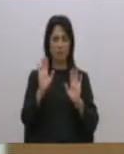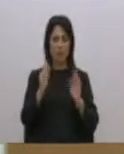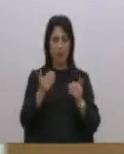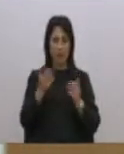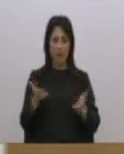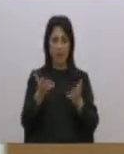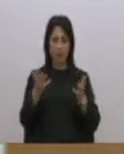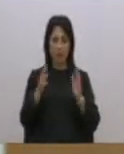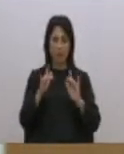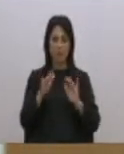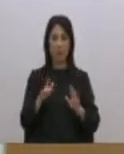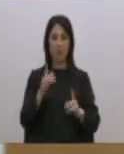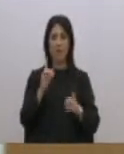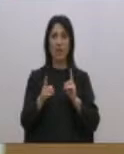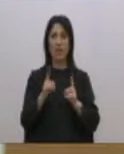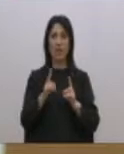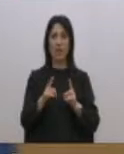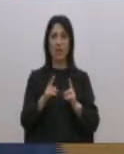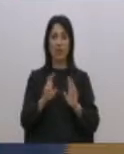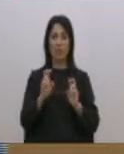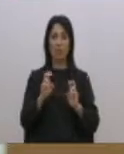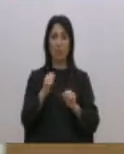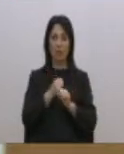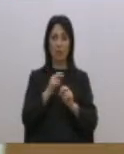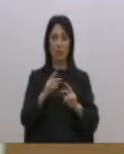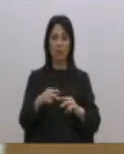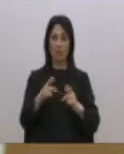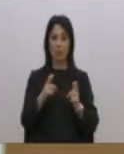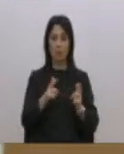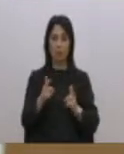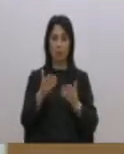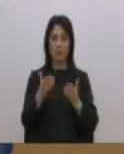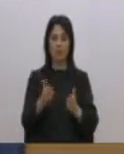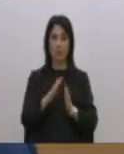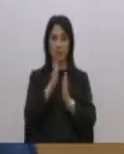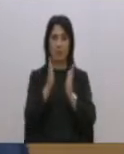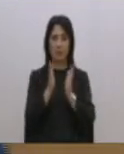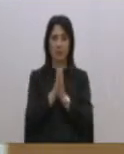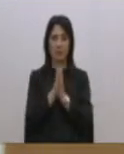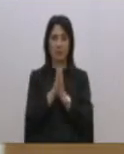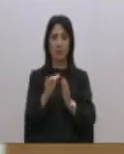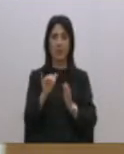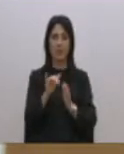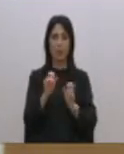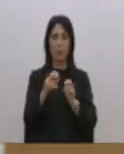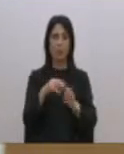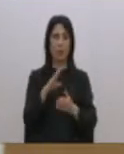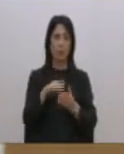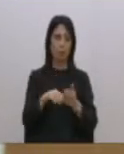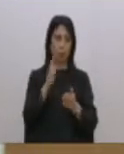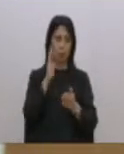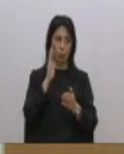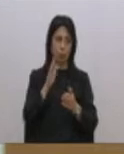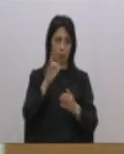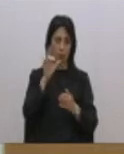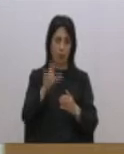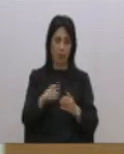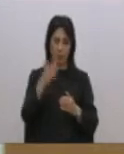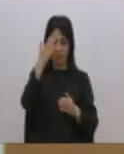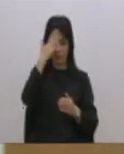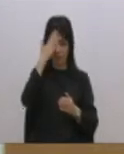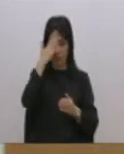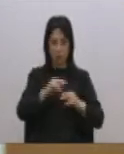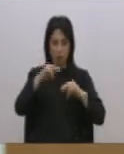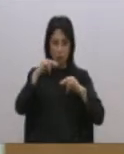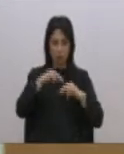ეს საქმე და რეალურ საფუძვლებზე გადასასვლელად თქვენ მოამზადეთ კლიანი კალაპოტი, სადაც უსაფრთხოდ იგრძნობს ადამიანი, ნიჭიერი